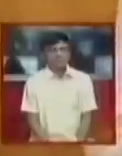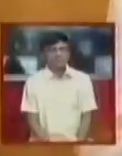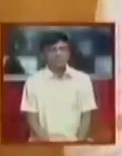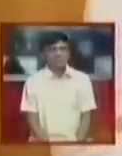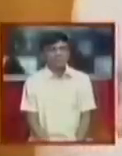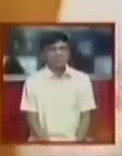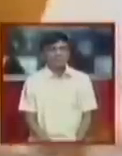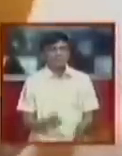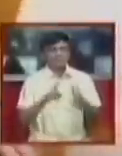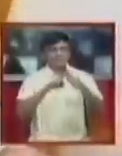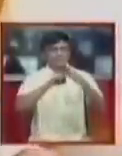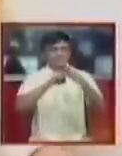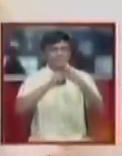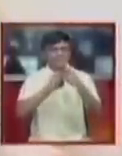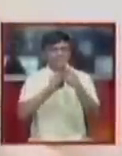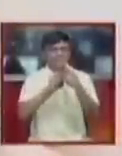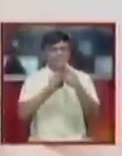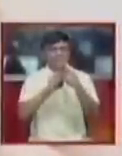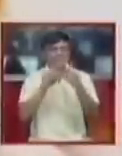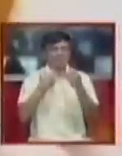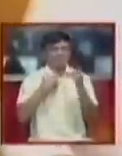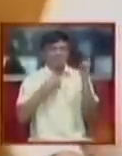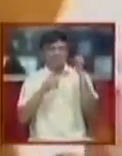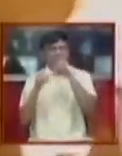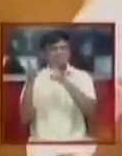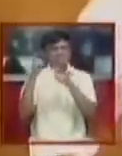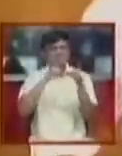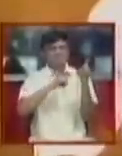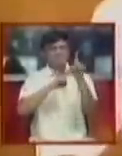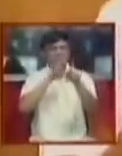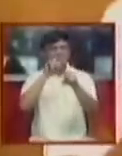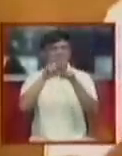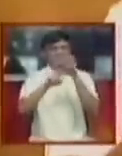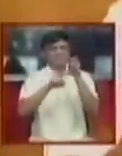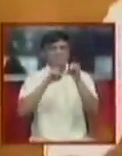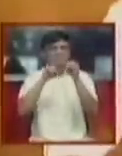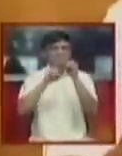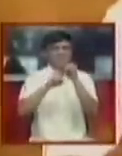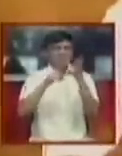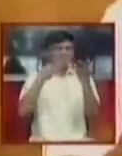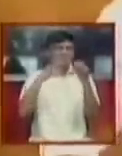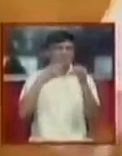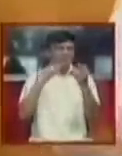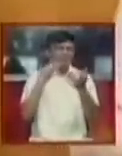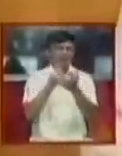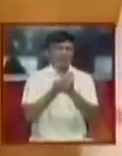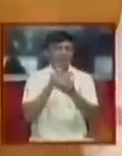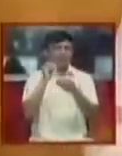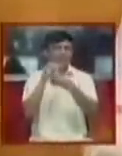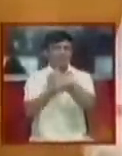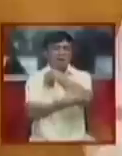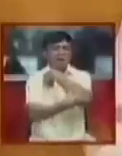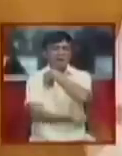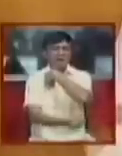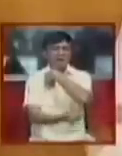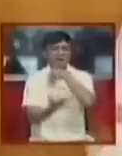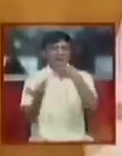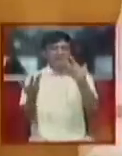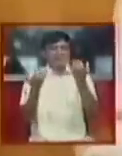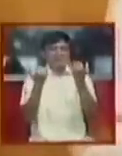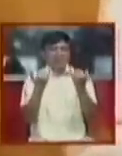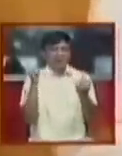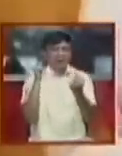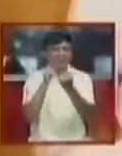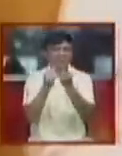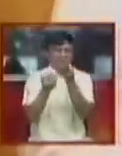Alam po nyo, sa simula pa lang, mayroon ng mga kumukwestiyon sa sinasabi nating kung walang kurap, walang mahirap. Hanggang ngayon, mayroon pa rin